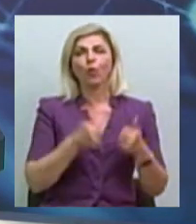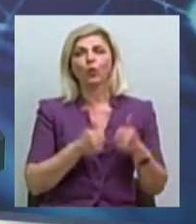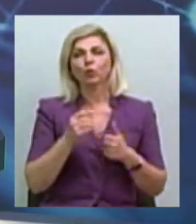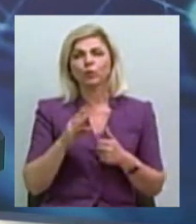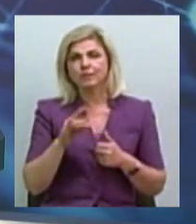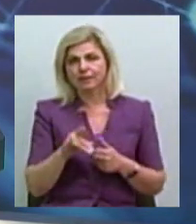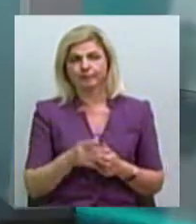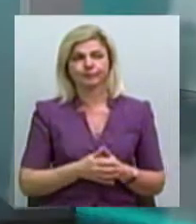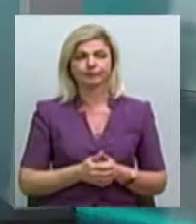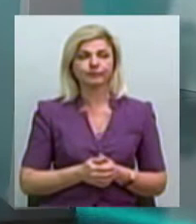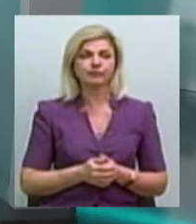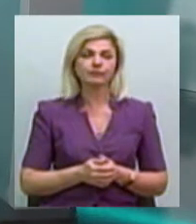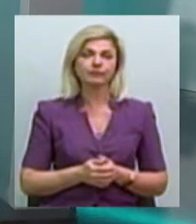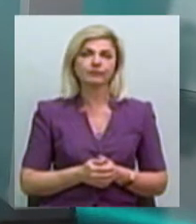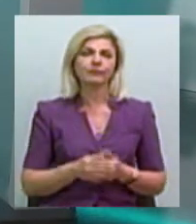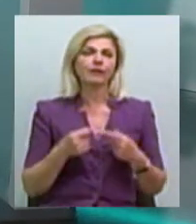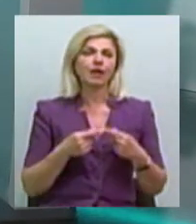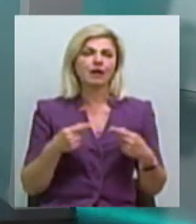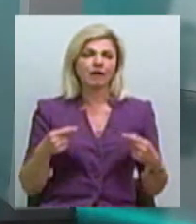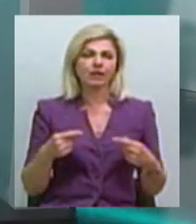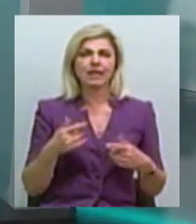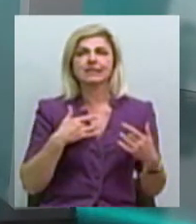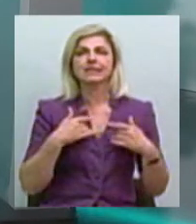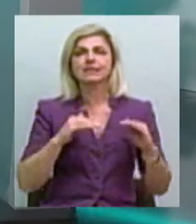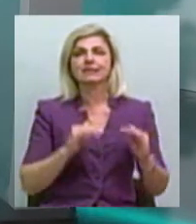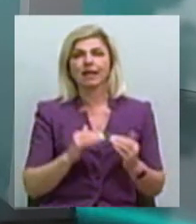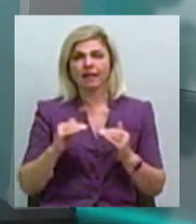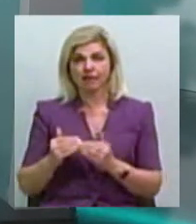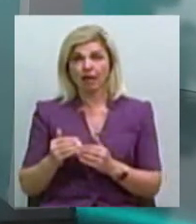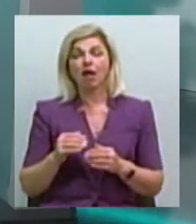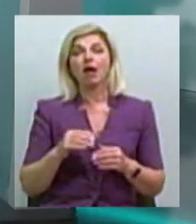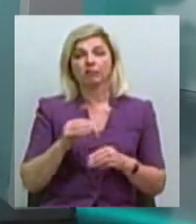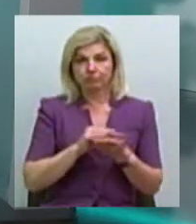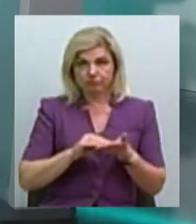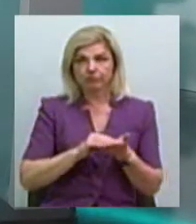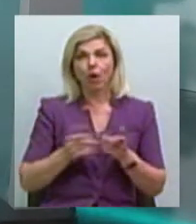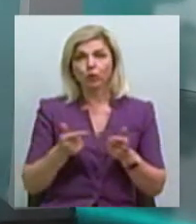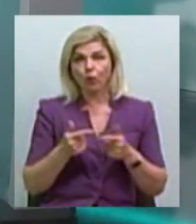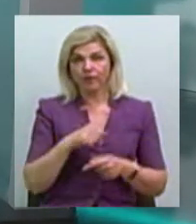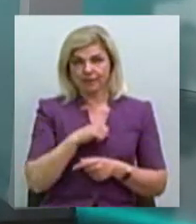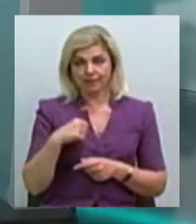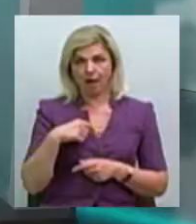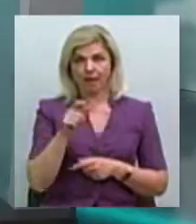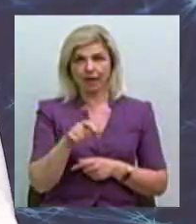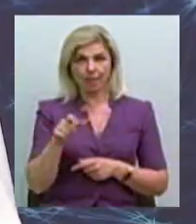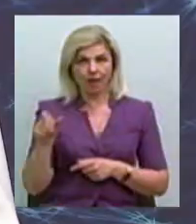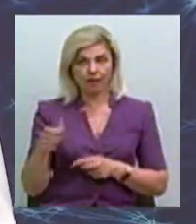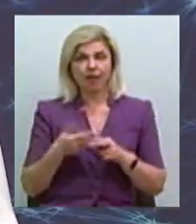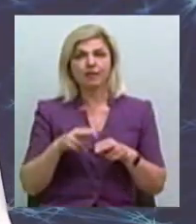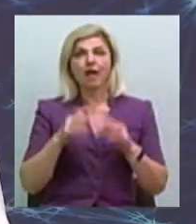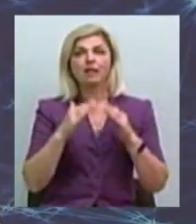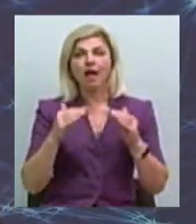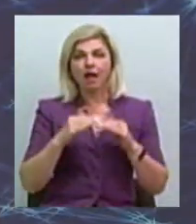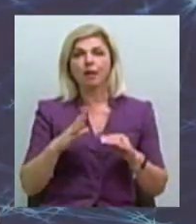конкурсы, были различные сценки, которые готовили сами же ребята. То есть этот лагерь, он в основном был организован